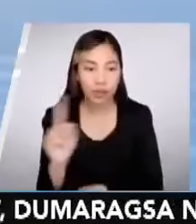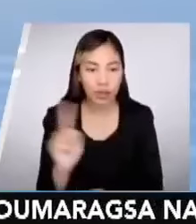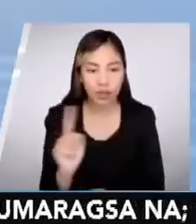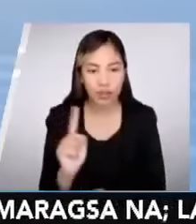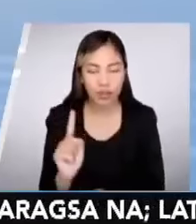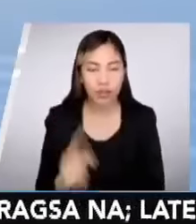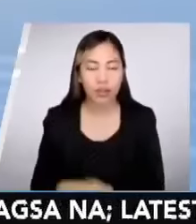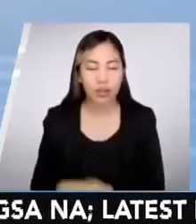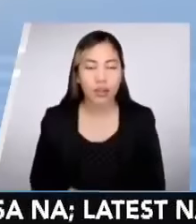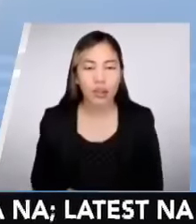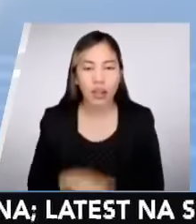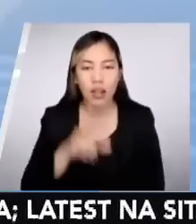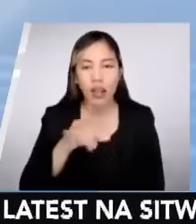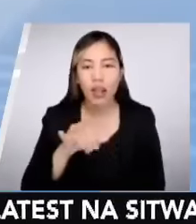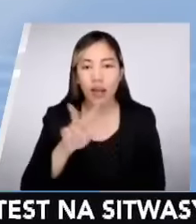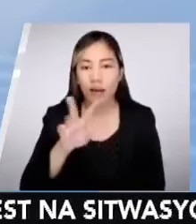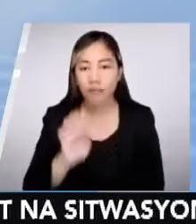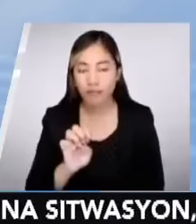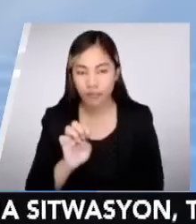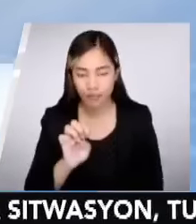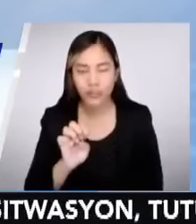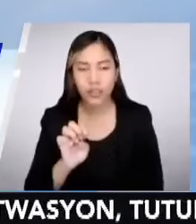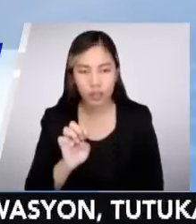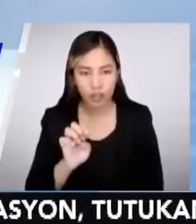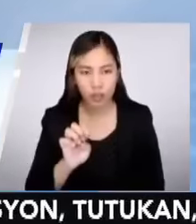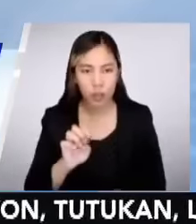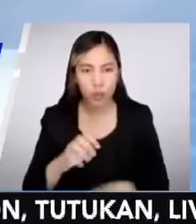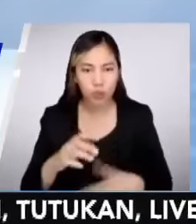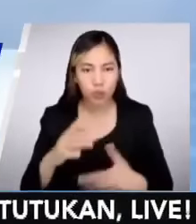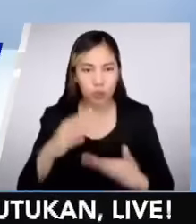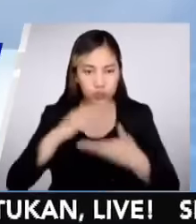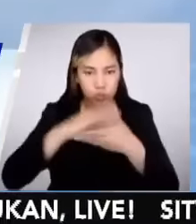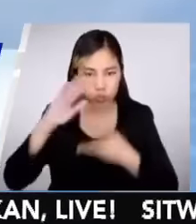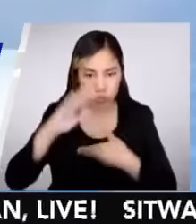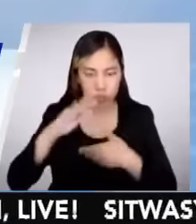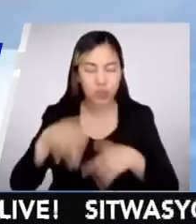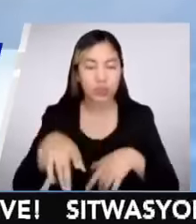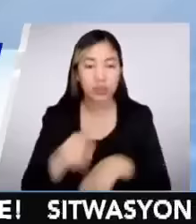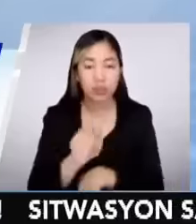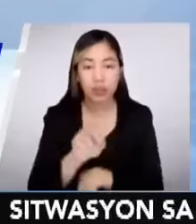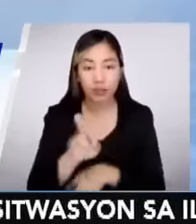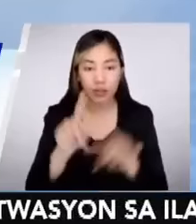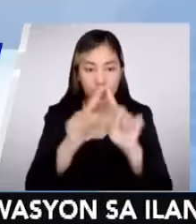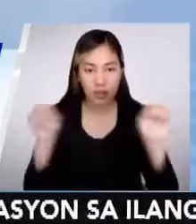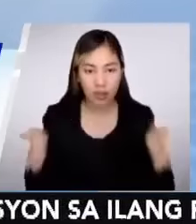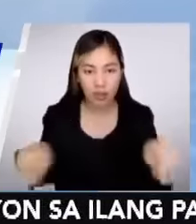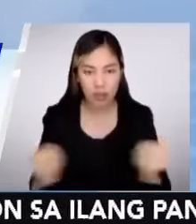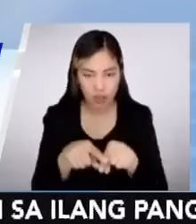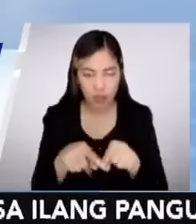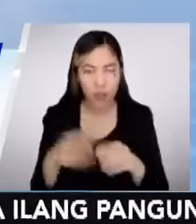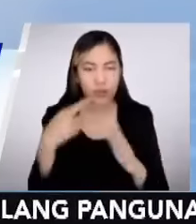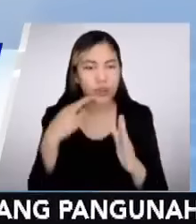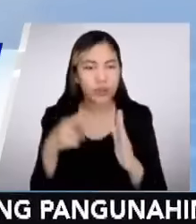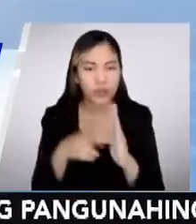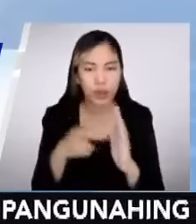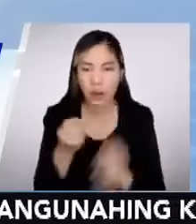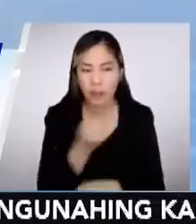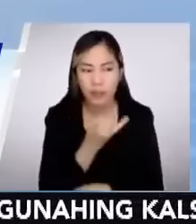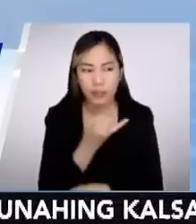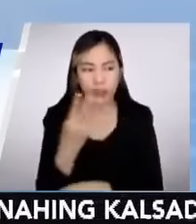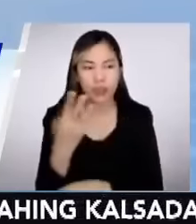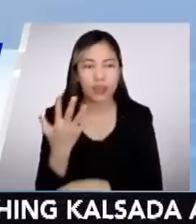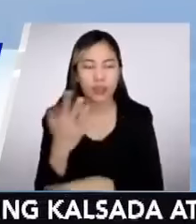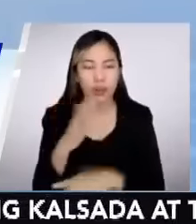live feed, pati na yung kanilang widescreen TV kung saan naman nakarehistro ang bilang ng ating